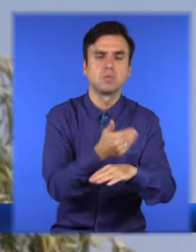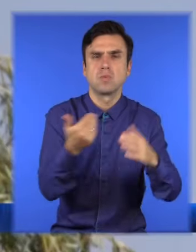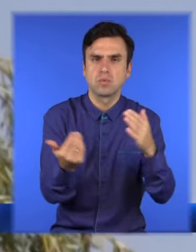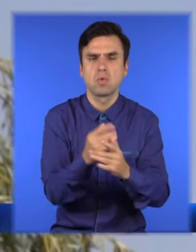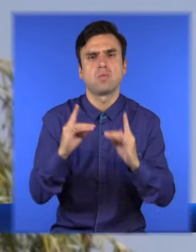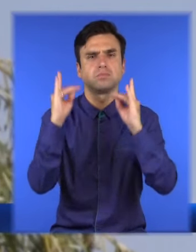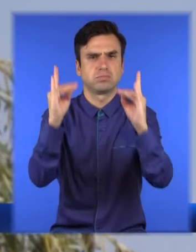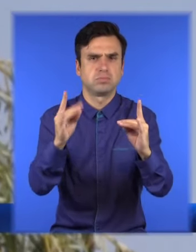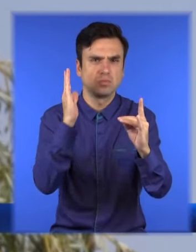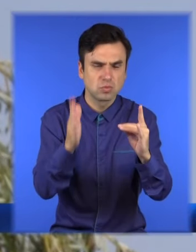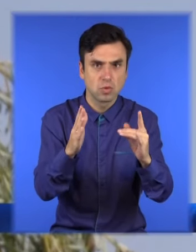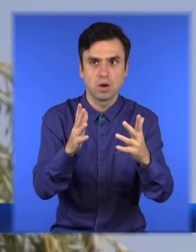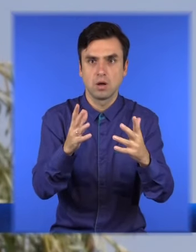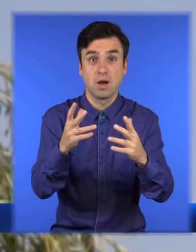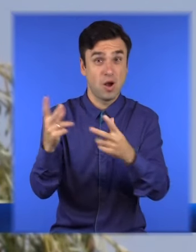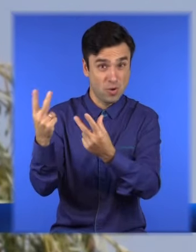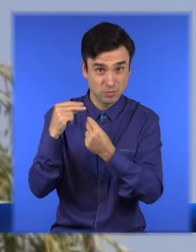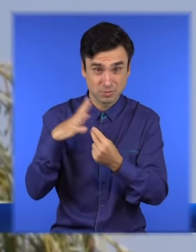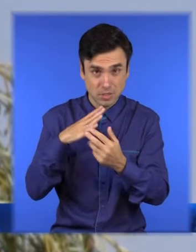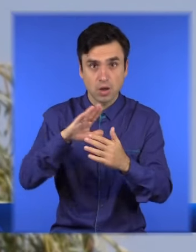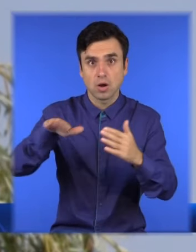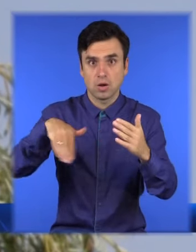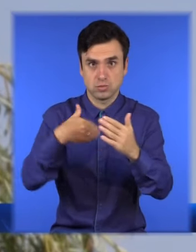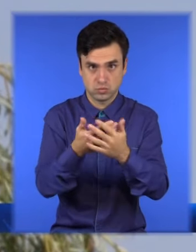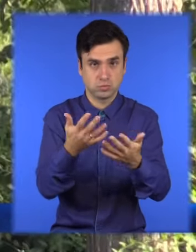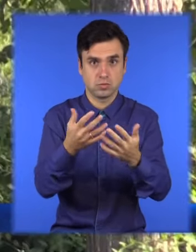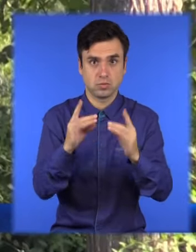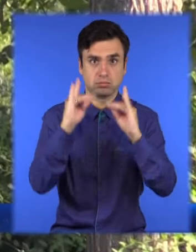досі так і не почали відбудовувати наново. Хоча старим